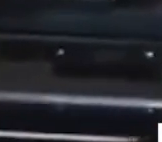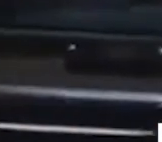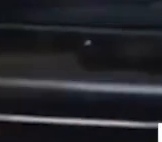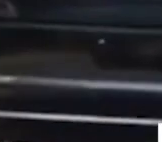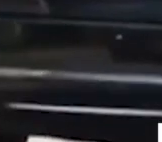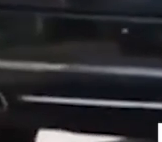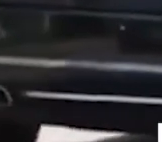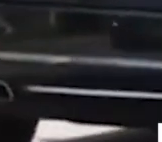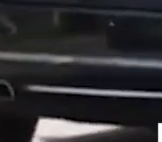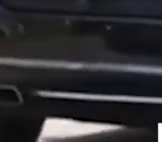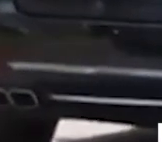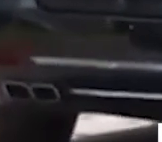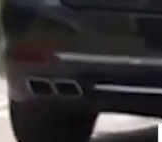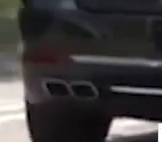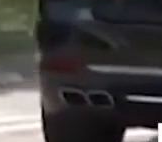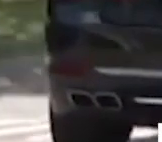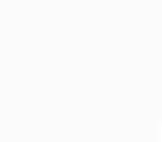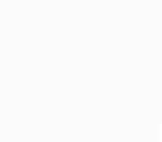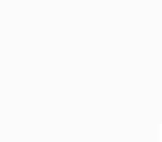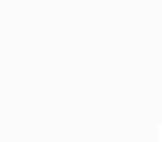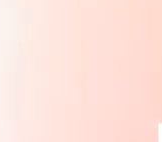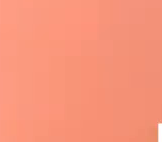mu mwaka w'2024.